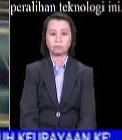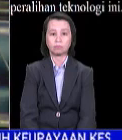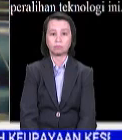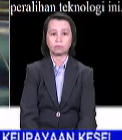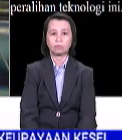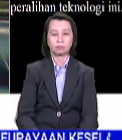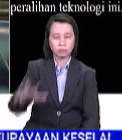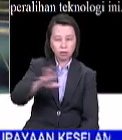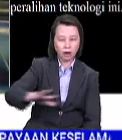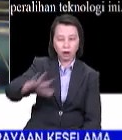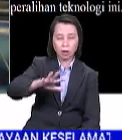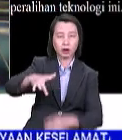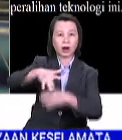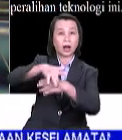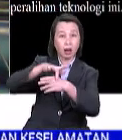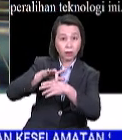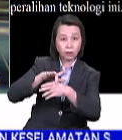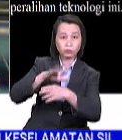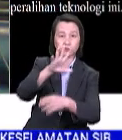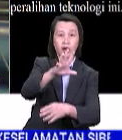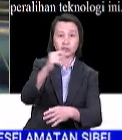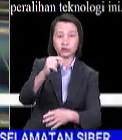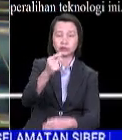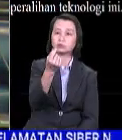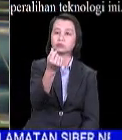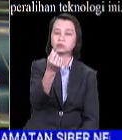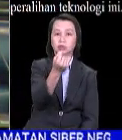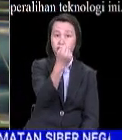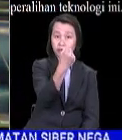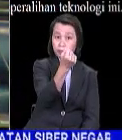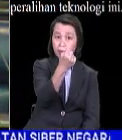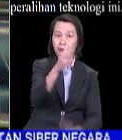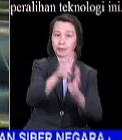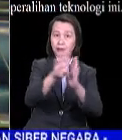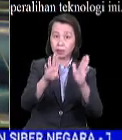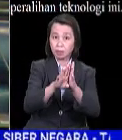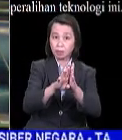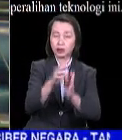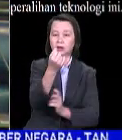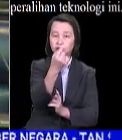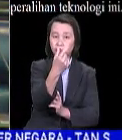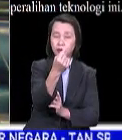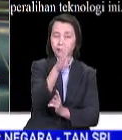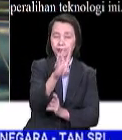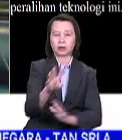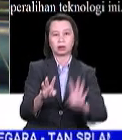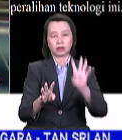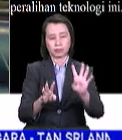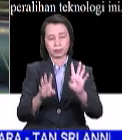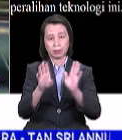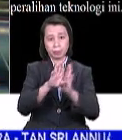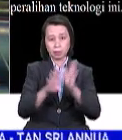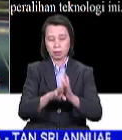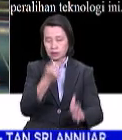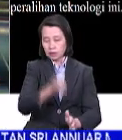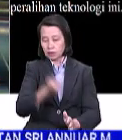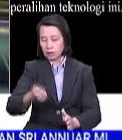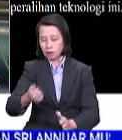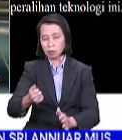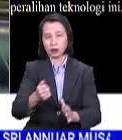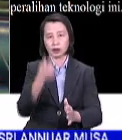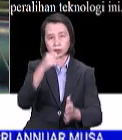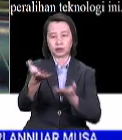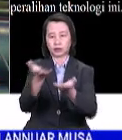Anggaran awal kos rangkaian liputan 5G ini adalah berjumlah RM11 bilion. Daripada jumlah tersebut, RM4 bilion adalah bagi perkakasan rangkaian